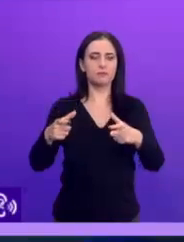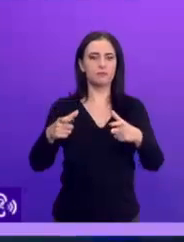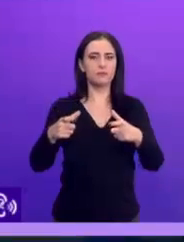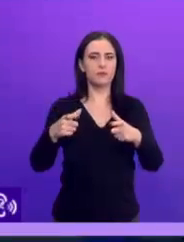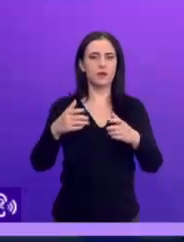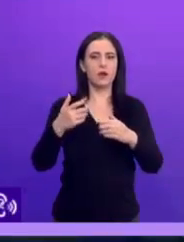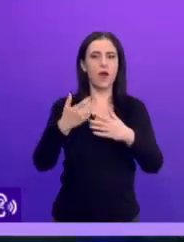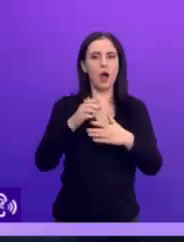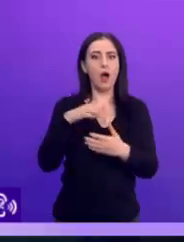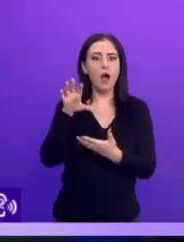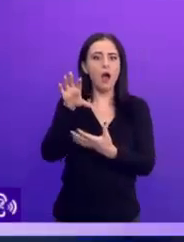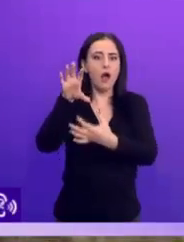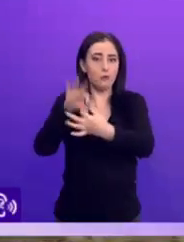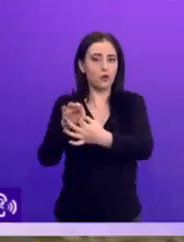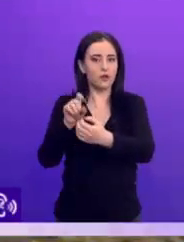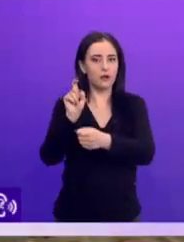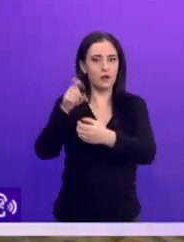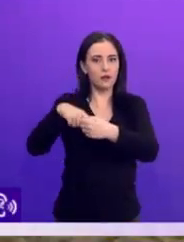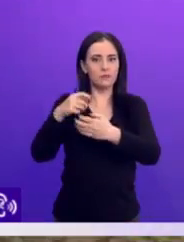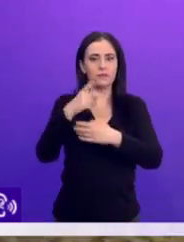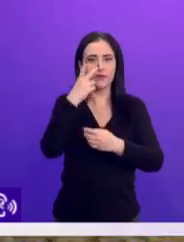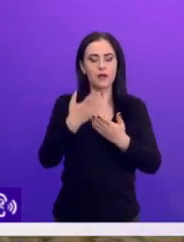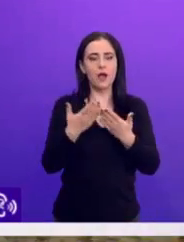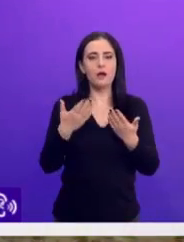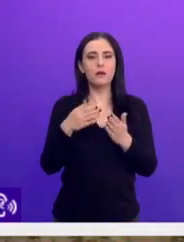l-am constatat a fost că ei au intrat în legalitate